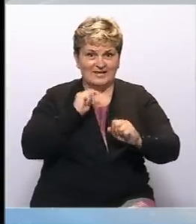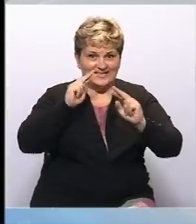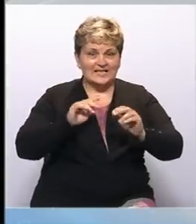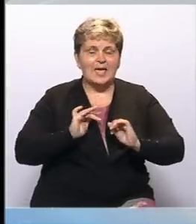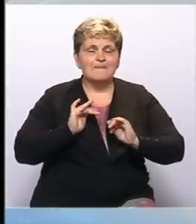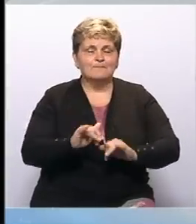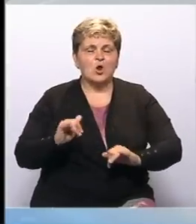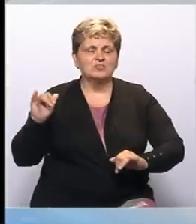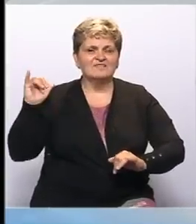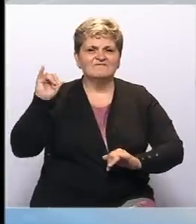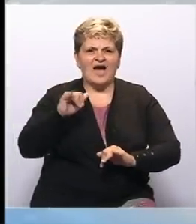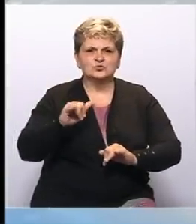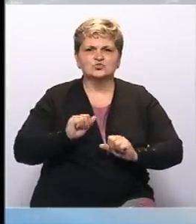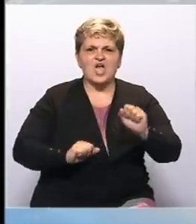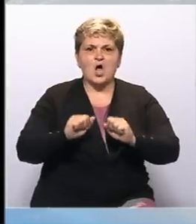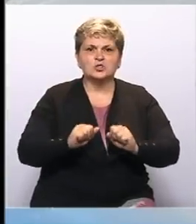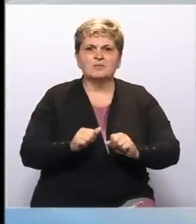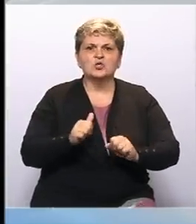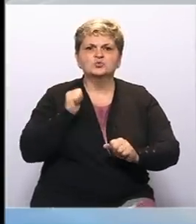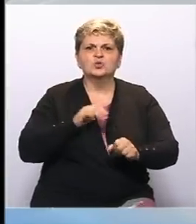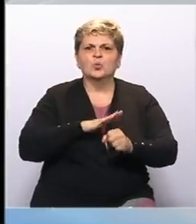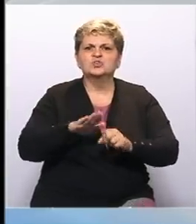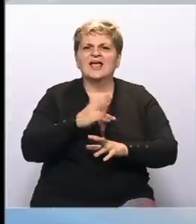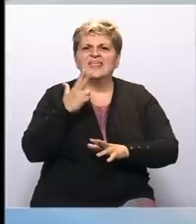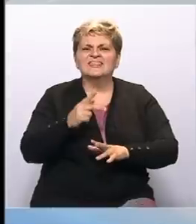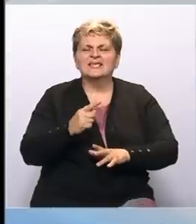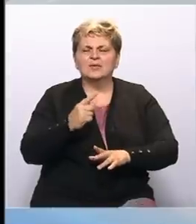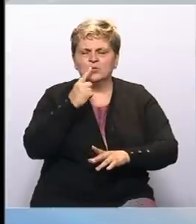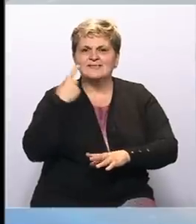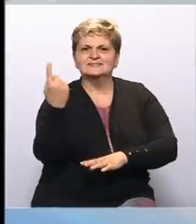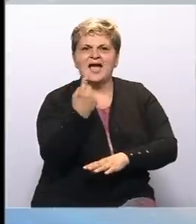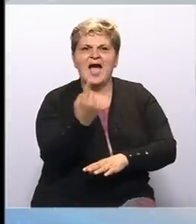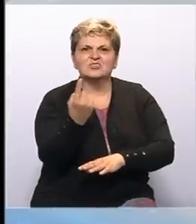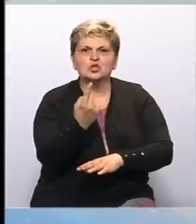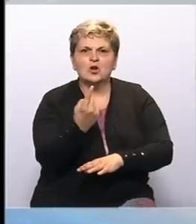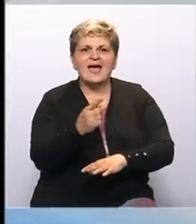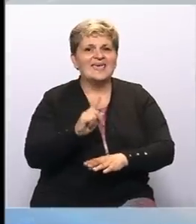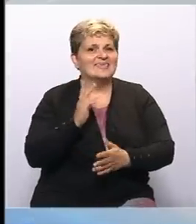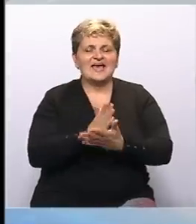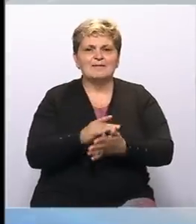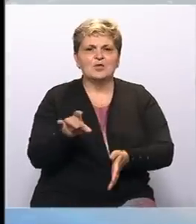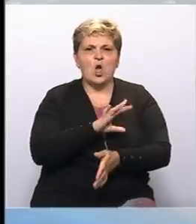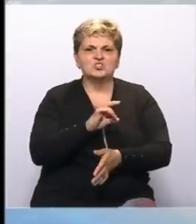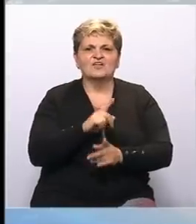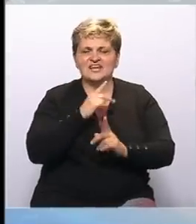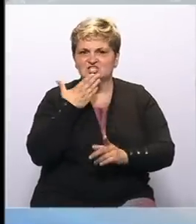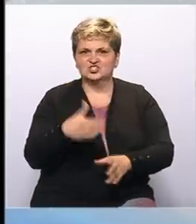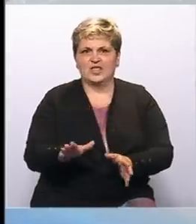protiv vazdušne odbrane jutros uništili tri ukrajinska drona iznad Kaluške oblasti i da nije bilo žrtava ni